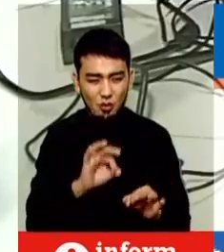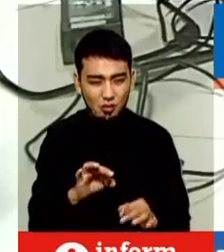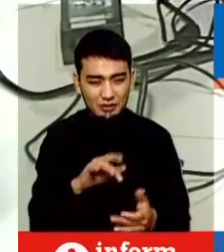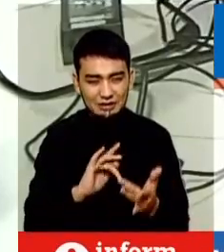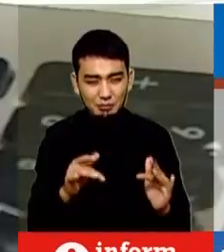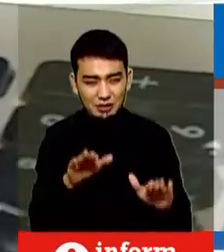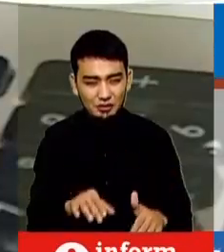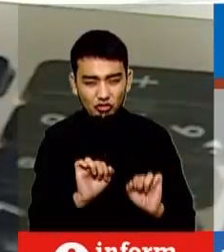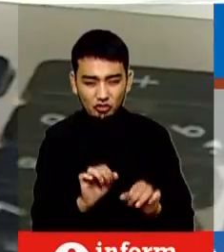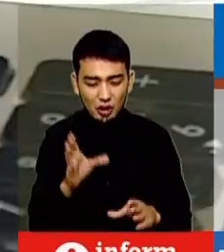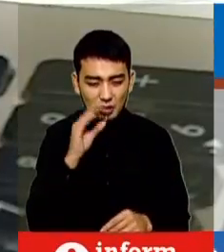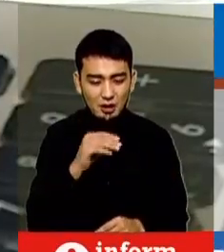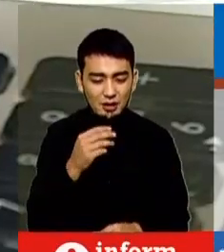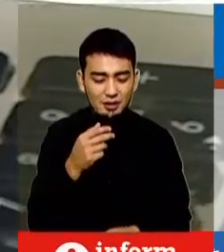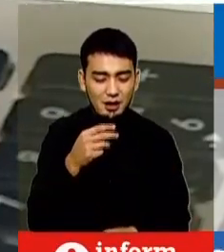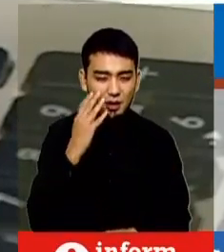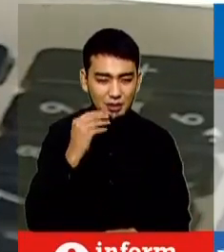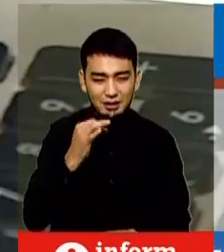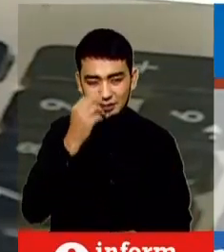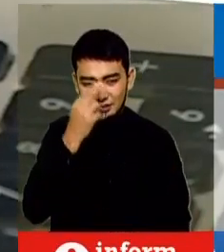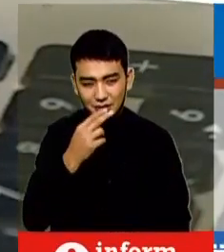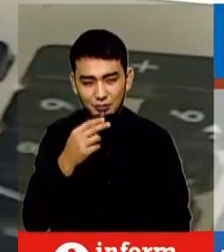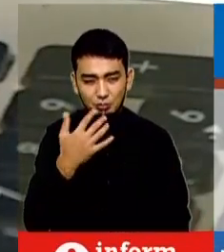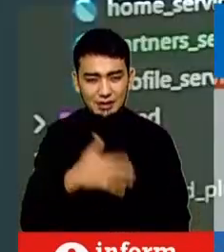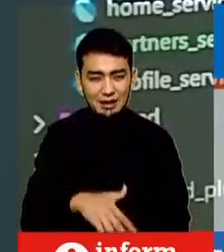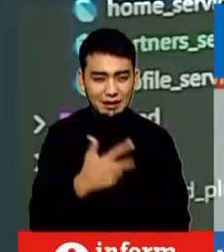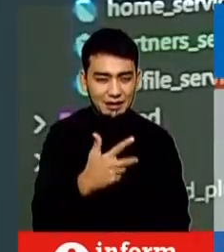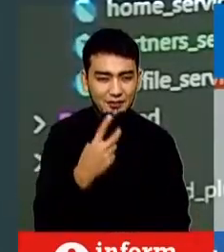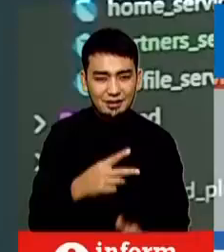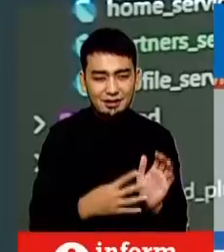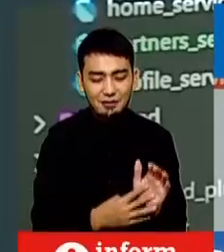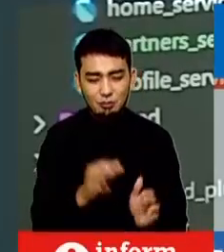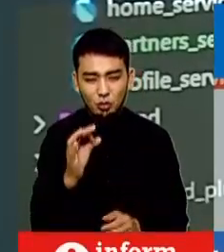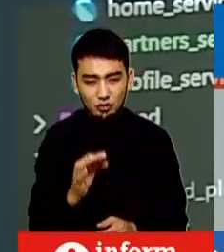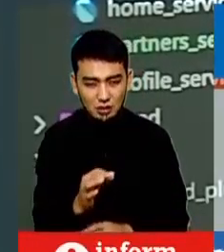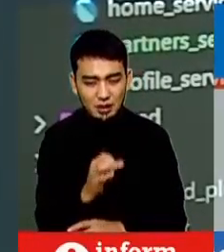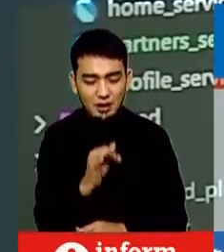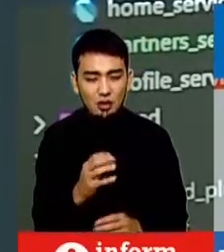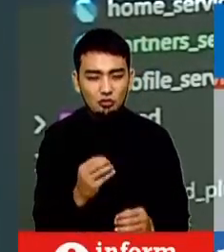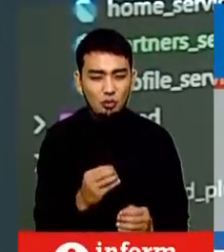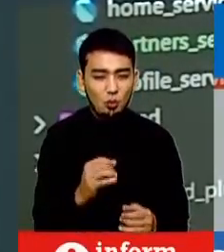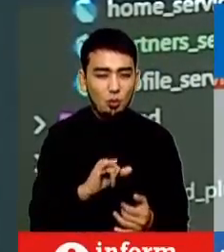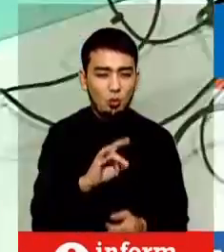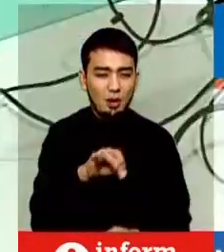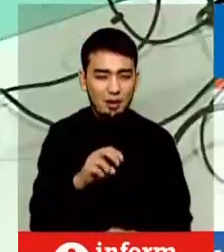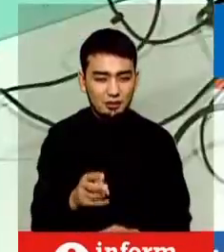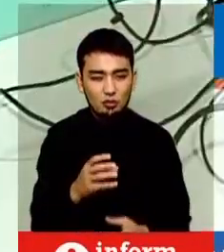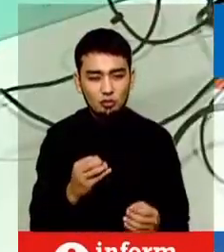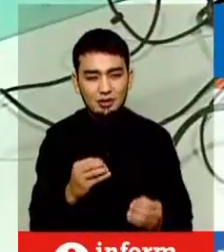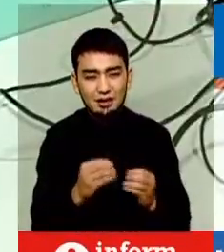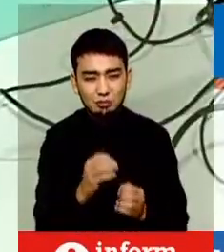сосредоточены 53,29% вакансий, 8% в Уральске и еще 10% приходится на все остальные